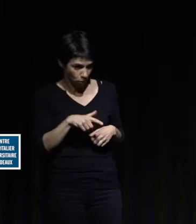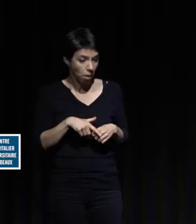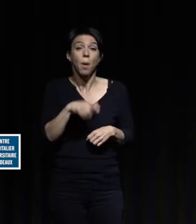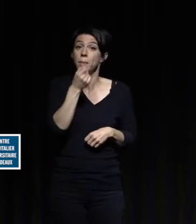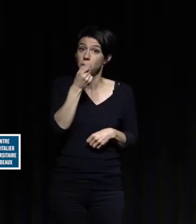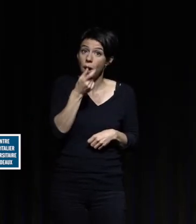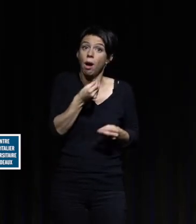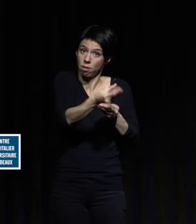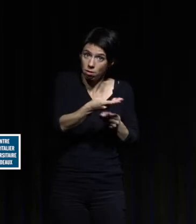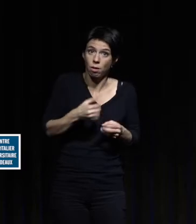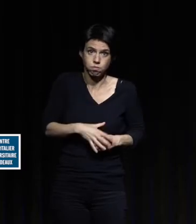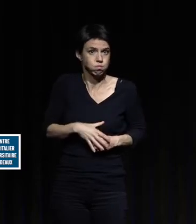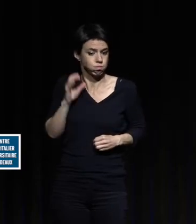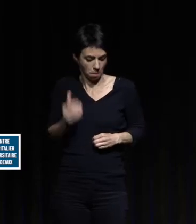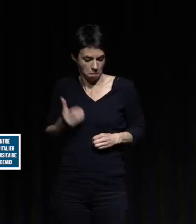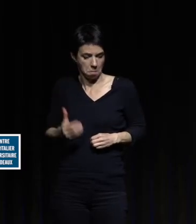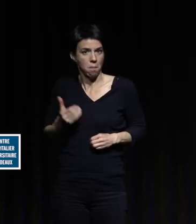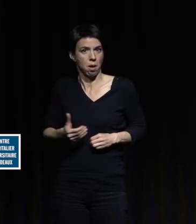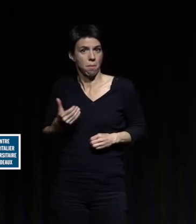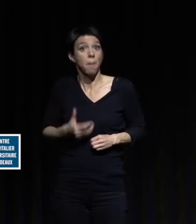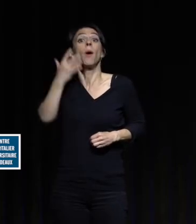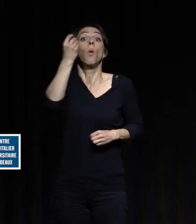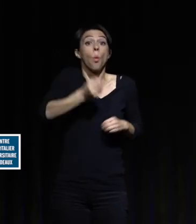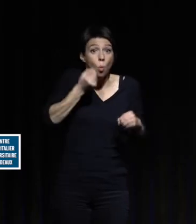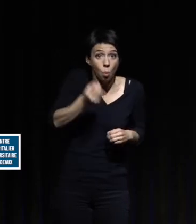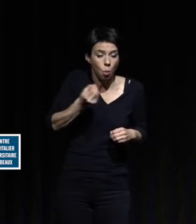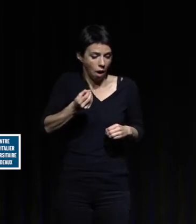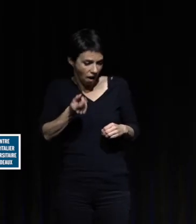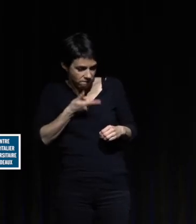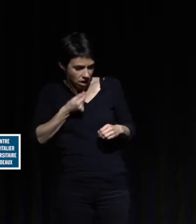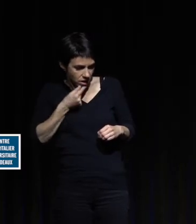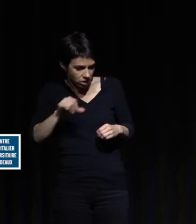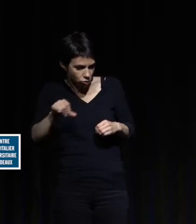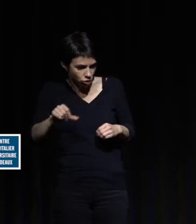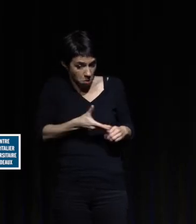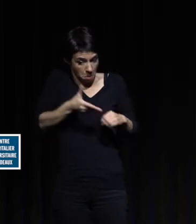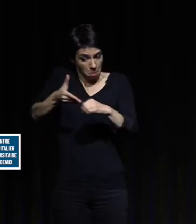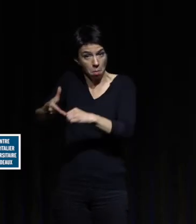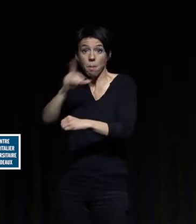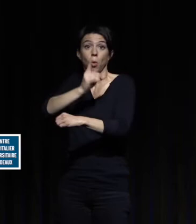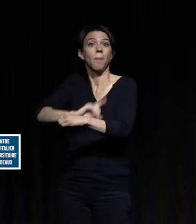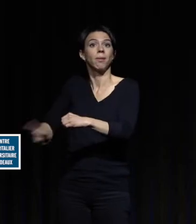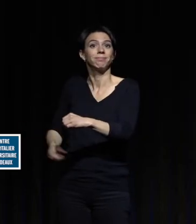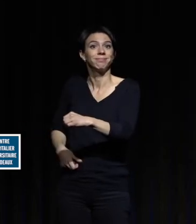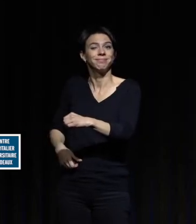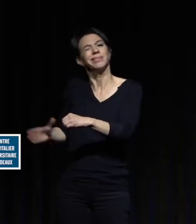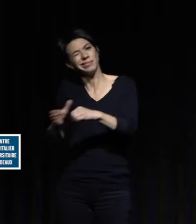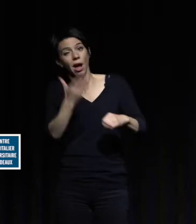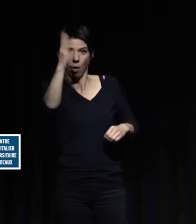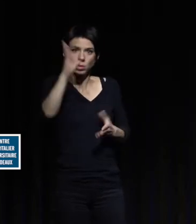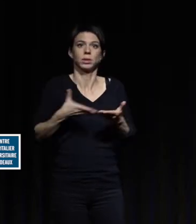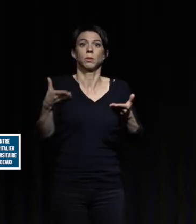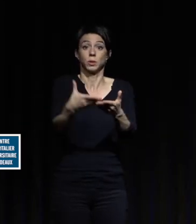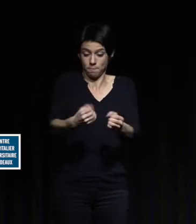isolé, s'il est plutôt facile à traiter, je vais me poser la question d'une chirurgie. Lorsque le kyste est bilatéral, là, ça va beaucoup freiner les